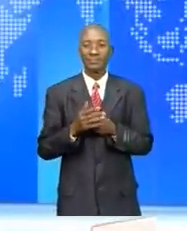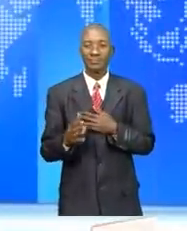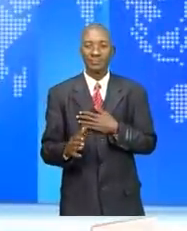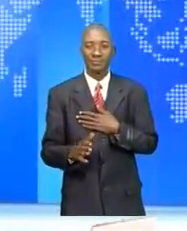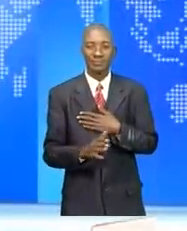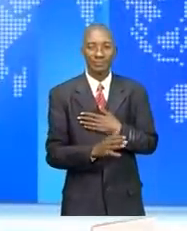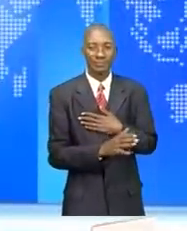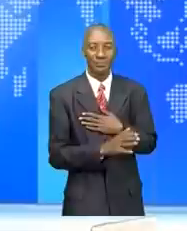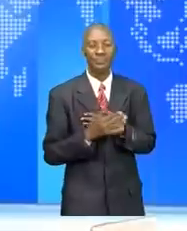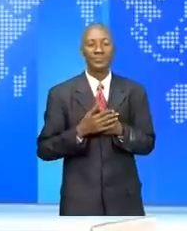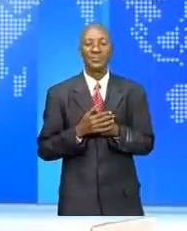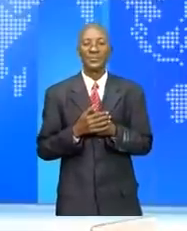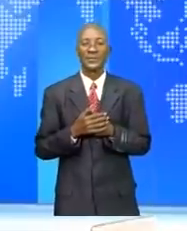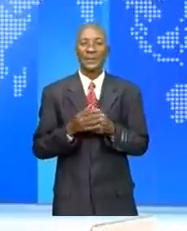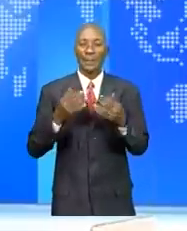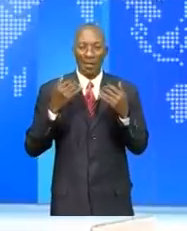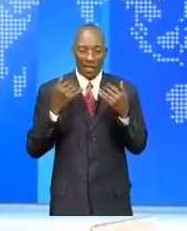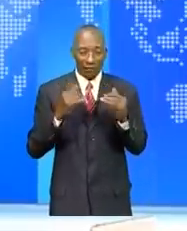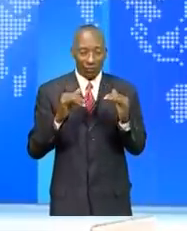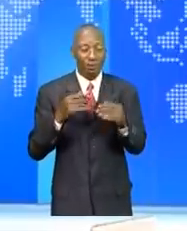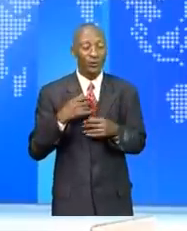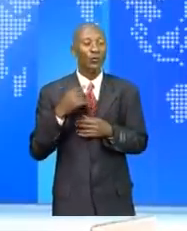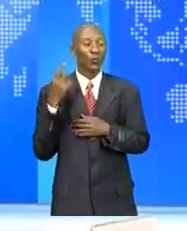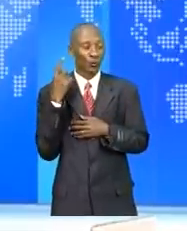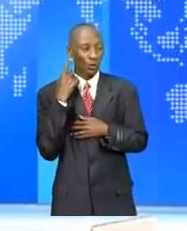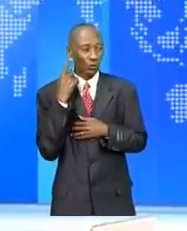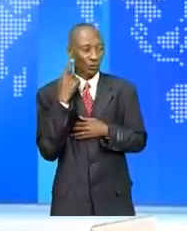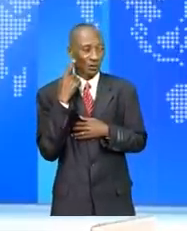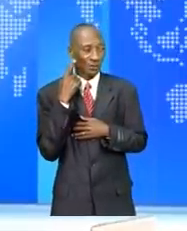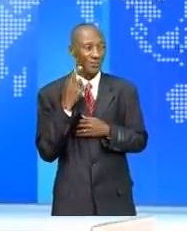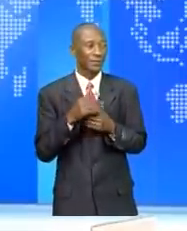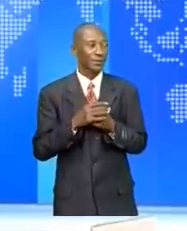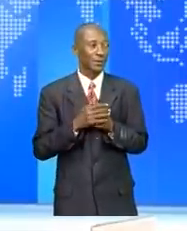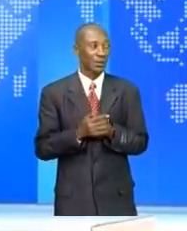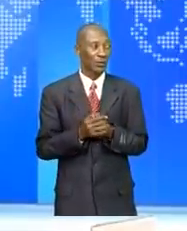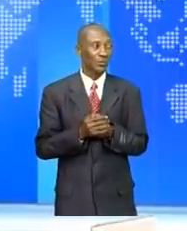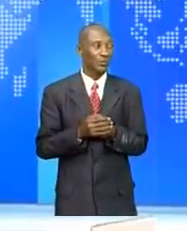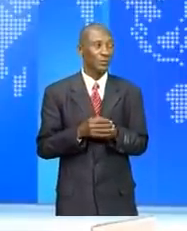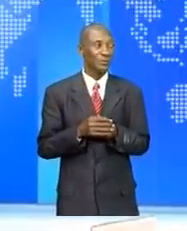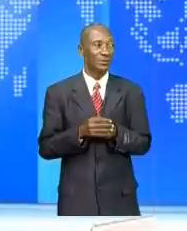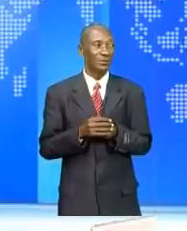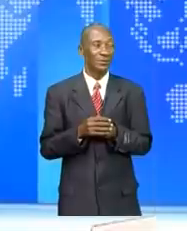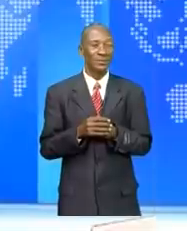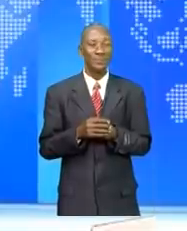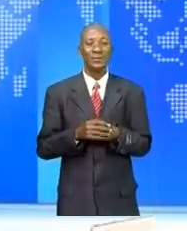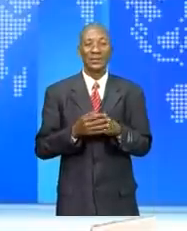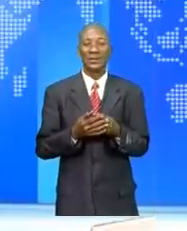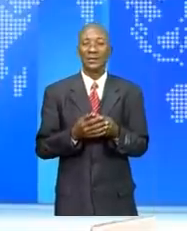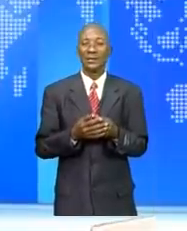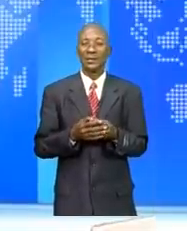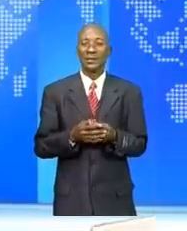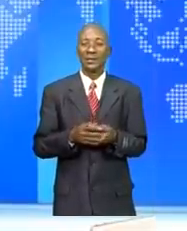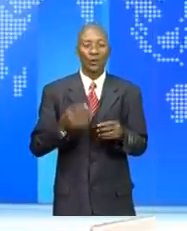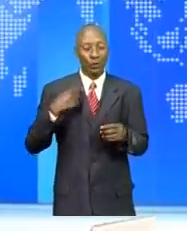L'information comme bien public, c'est sous ces thèmes que le professionnel des médias célèbre ce 3 mai la journée mondiale de la liberté de la